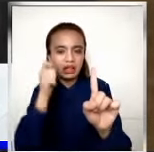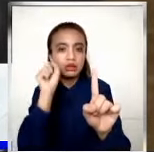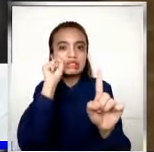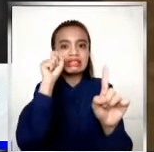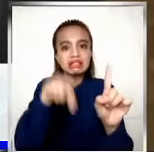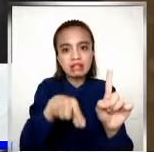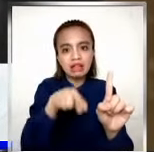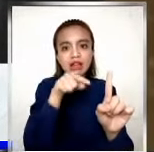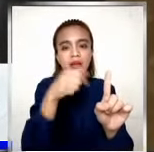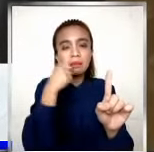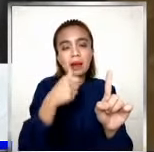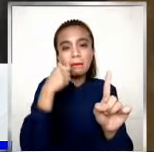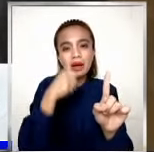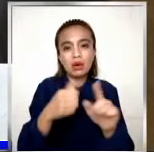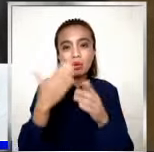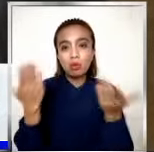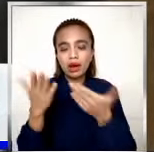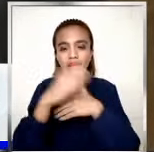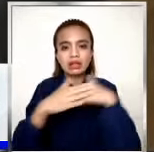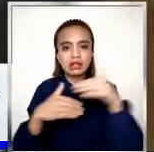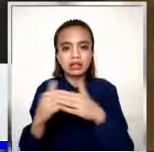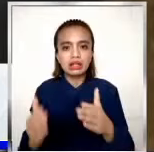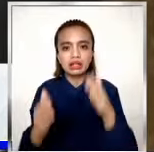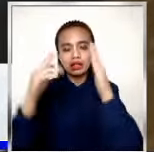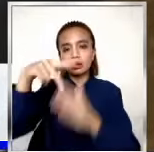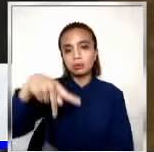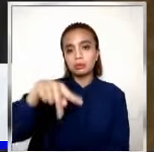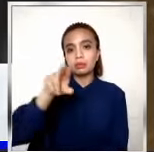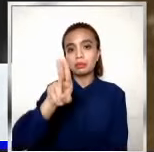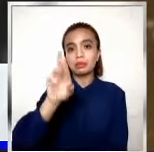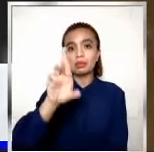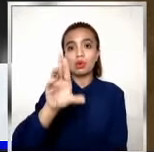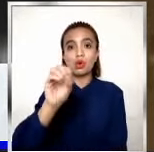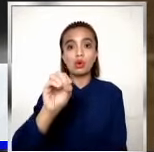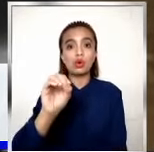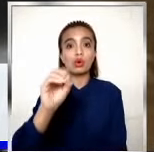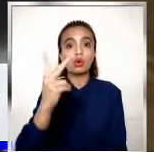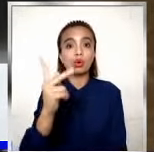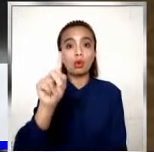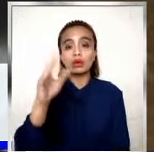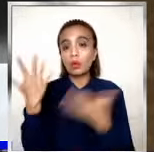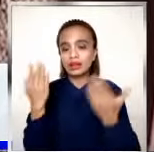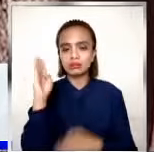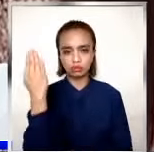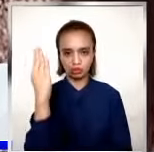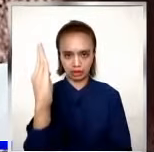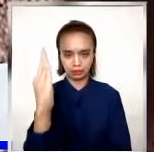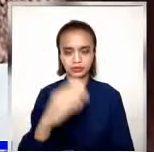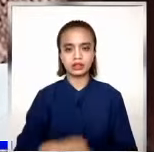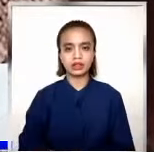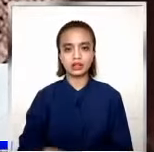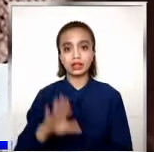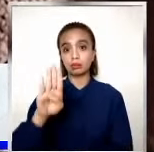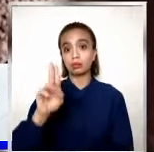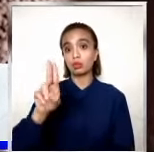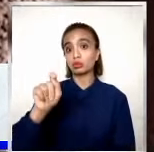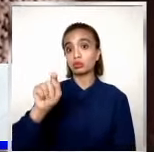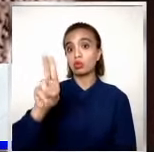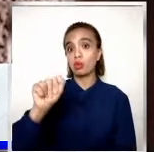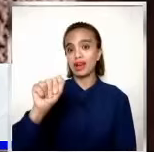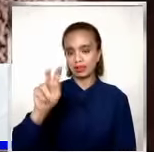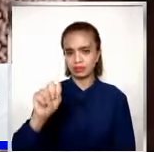Ray Jane Building sa Purok 1, Barangay New Society Village sa Butuan City. Ang biktima ay nakilalang si Ray Jane